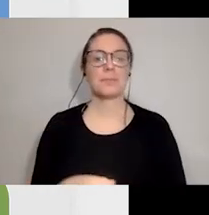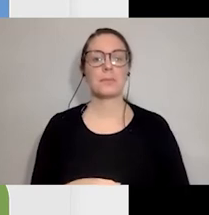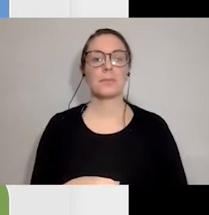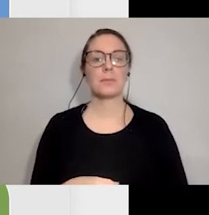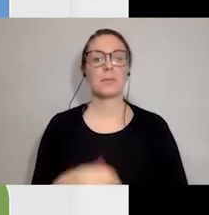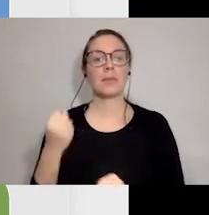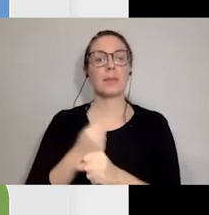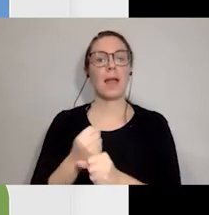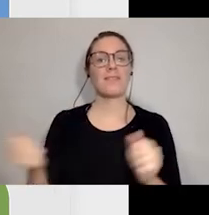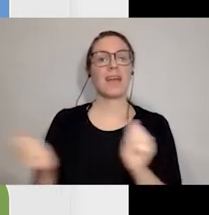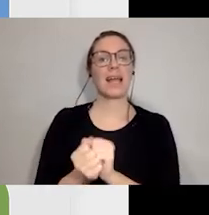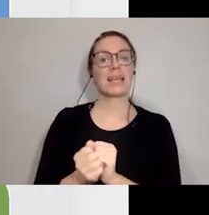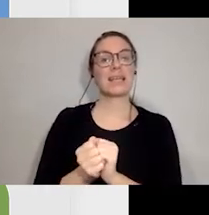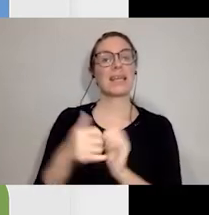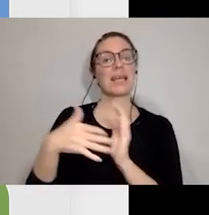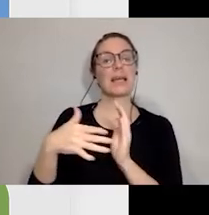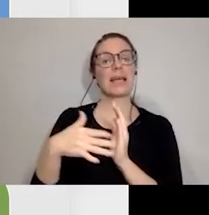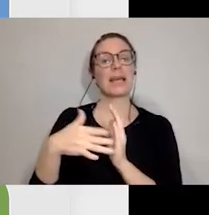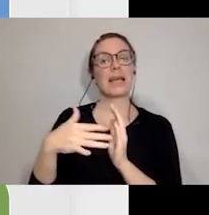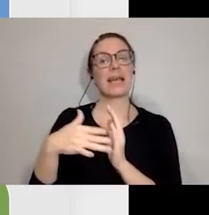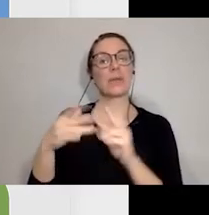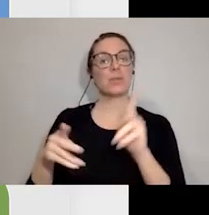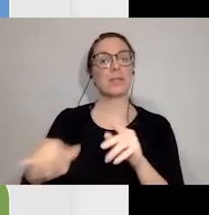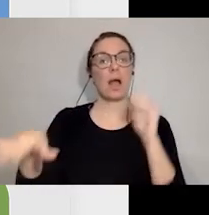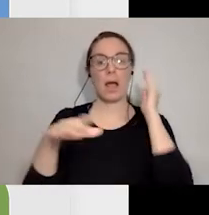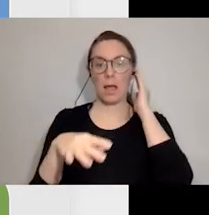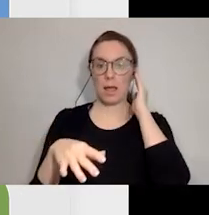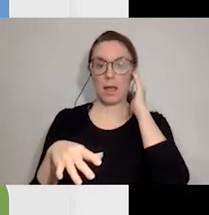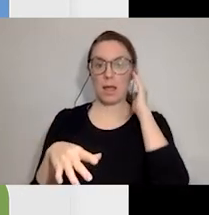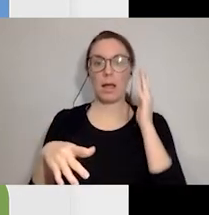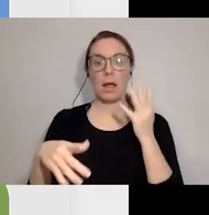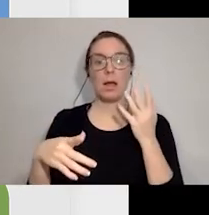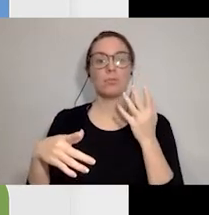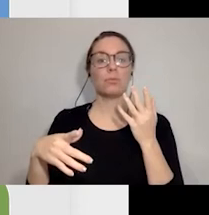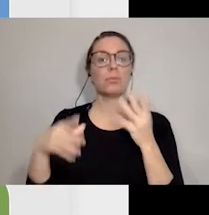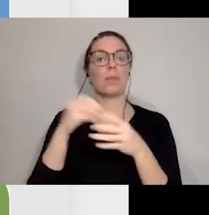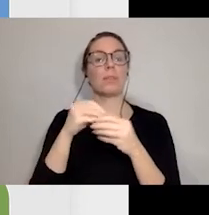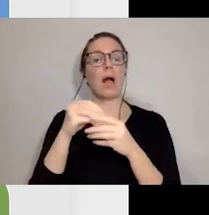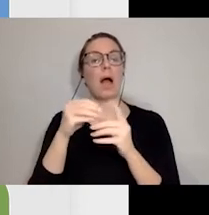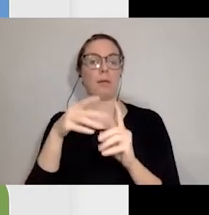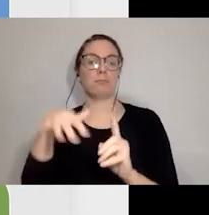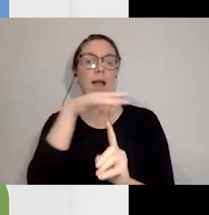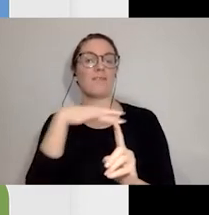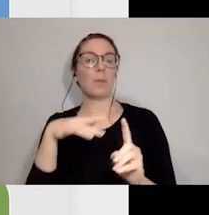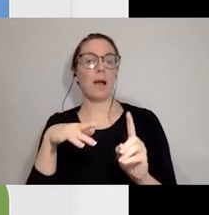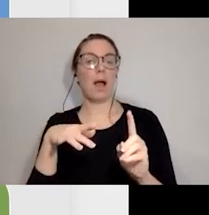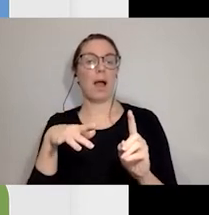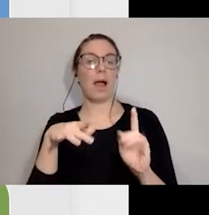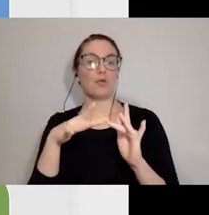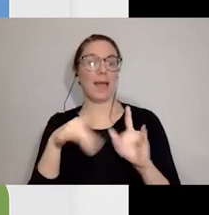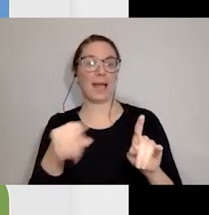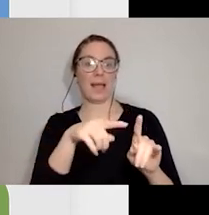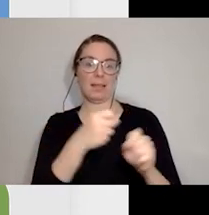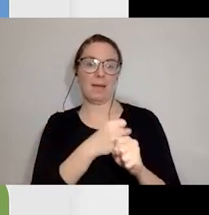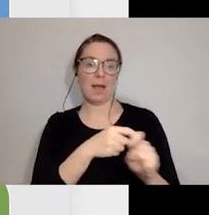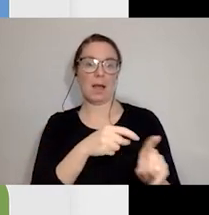qui travaillent avec un environnement numérique et ce qui nous relie, ce